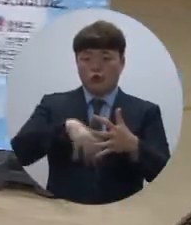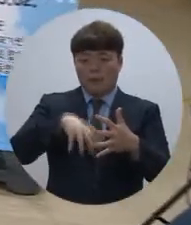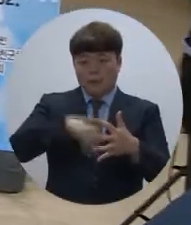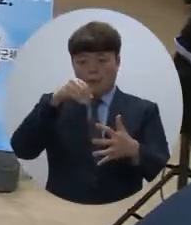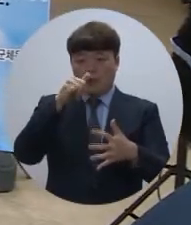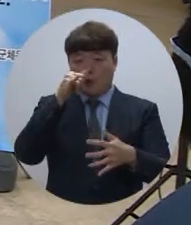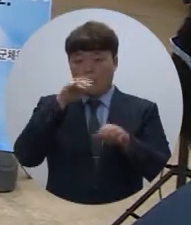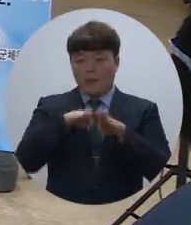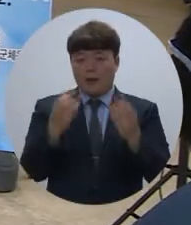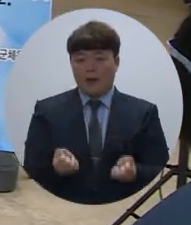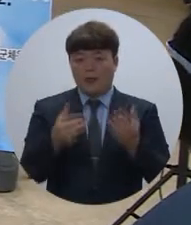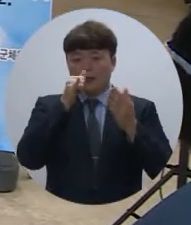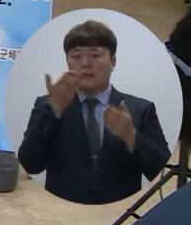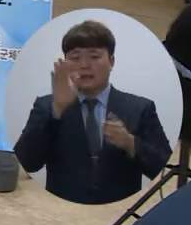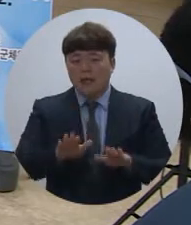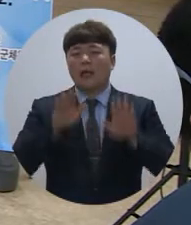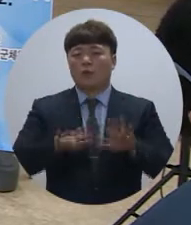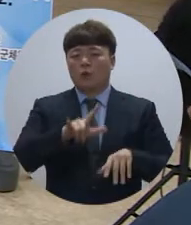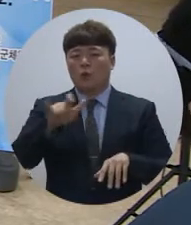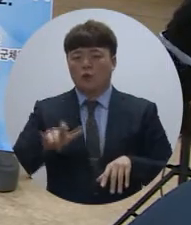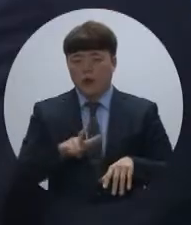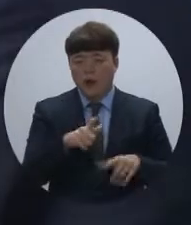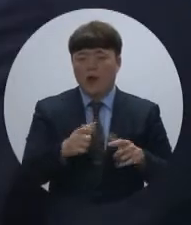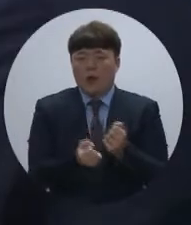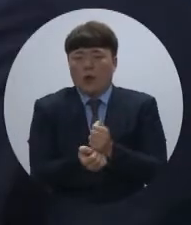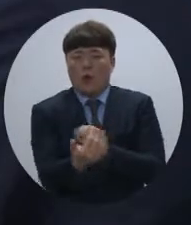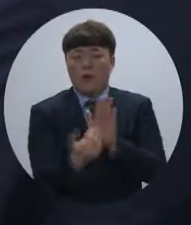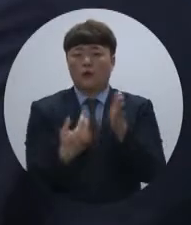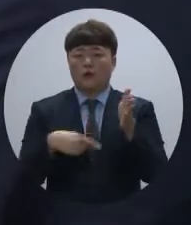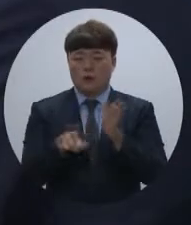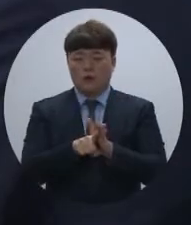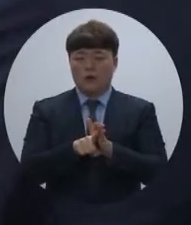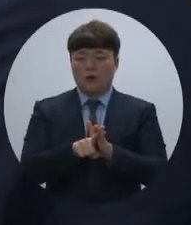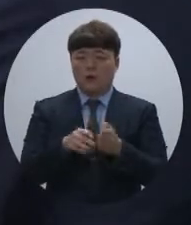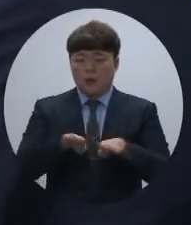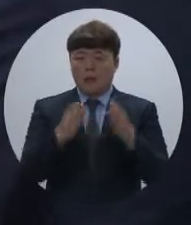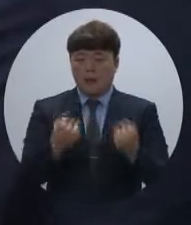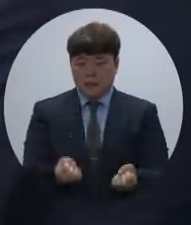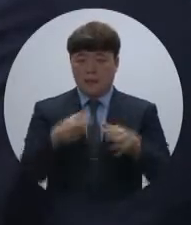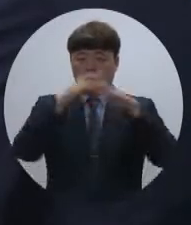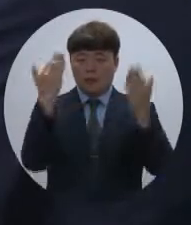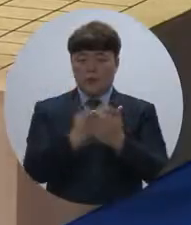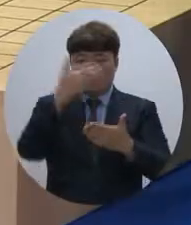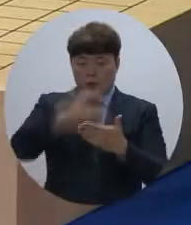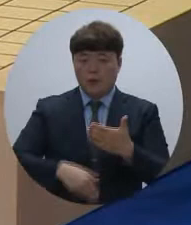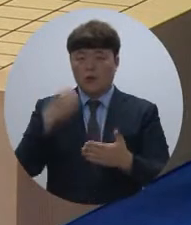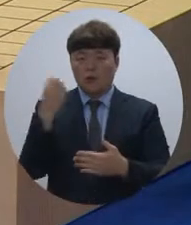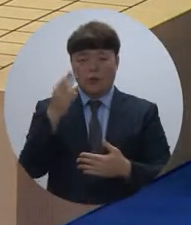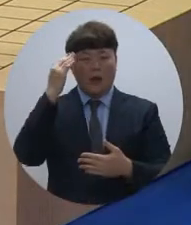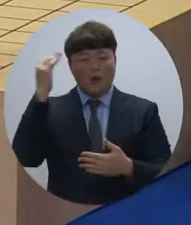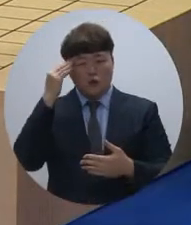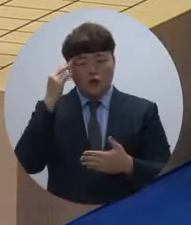겸한 개막식을 가졌지만 최근 발생한 코로나19 확산 방지를 위해 개막식을 생략하고 한국기원